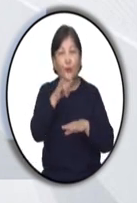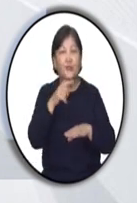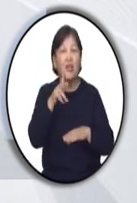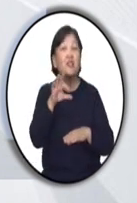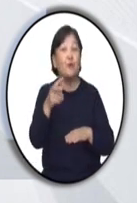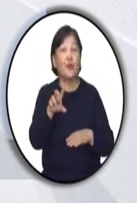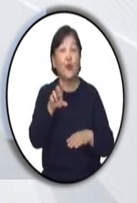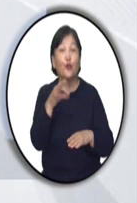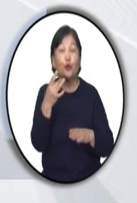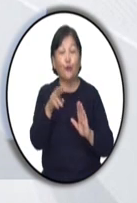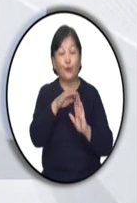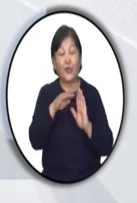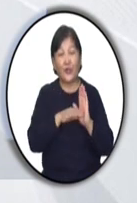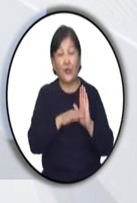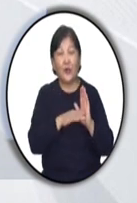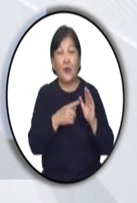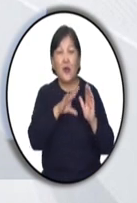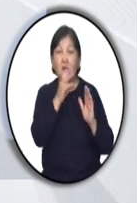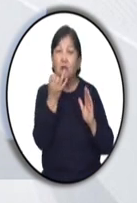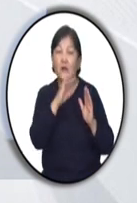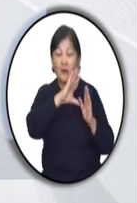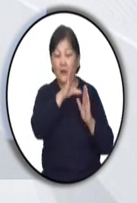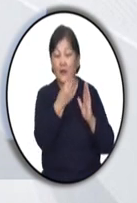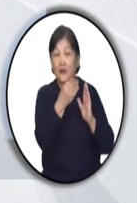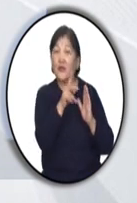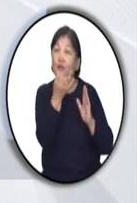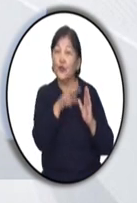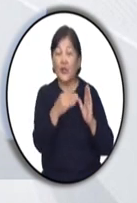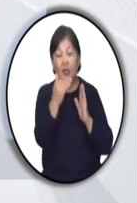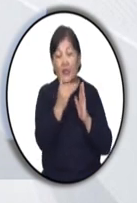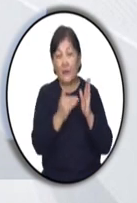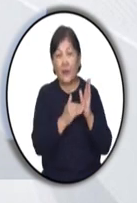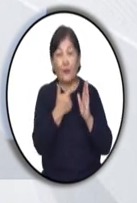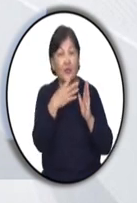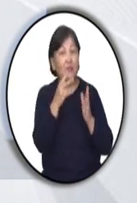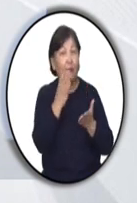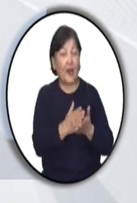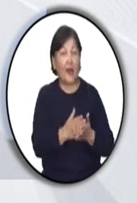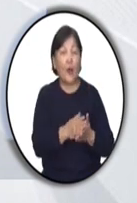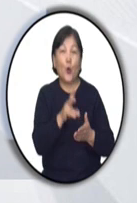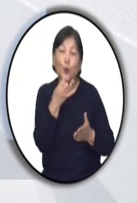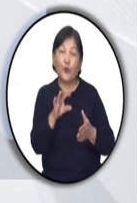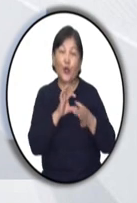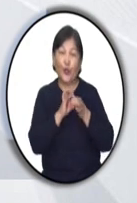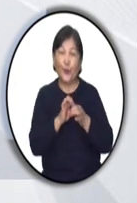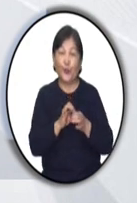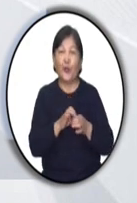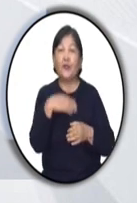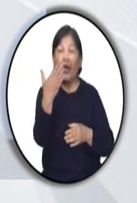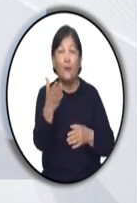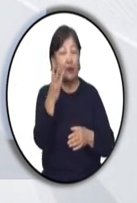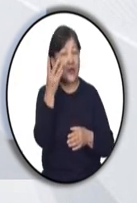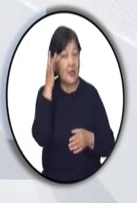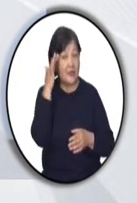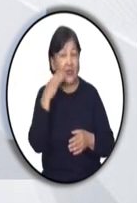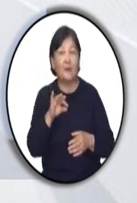За нэгдүгээр асуулт маань манай улсын экспортын бүтээтгэлийн төрлүүд тодорхой төрлүүдийг нийтлэг зүйлийг нь олж тайлбарлана уу гэсэн байна. За